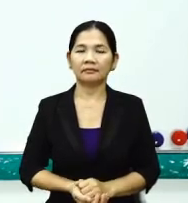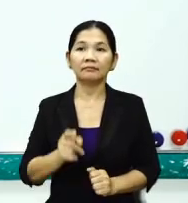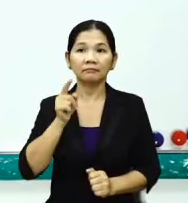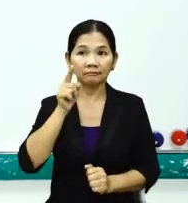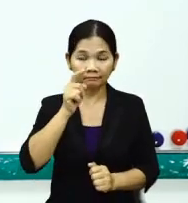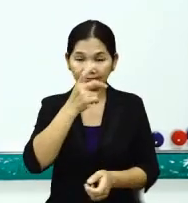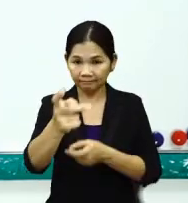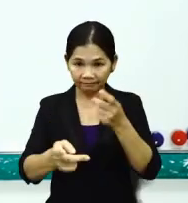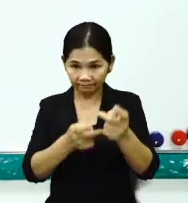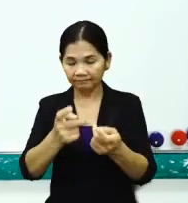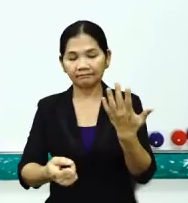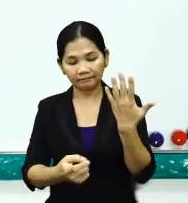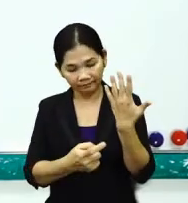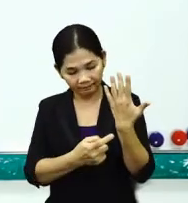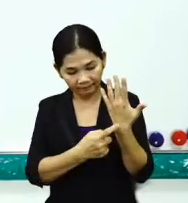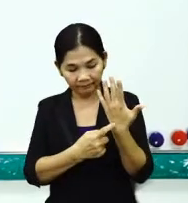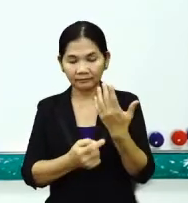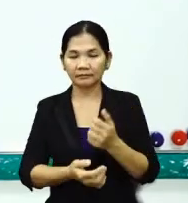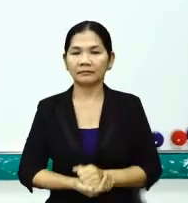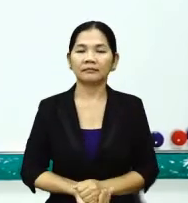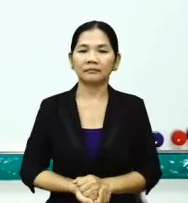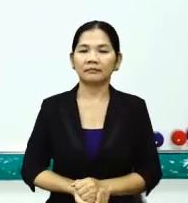nữ ai xa khăn